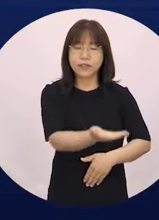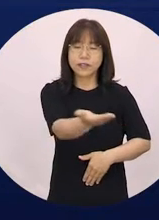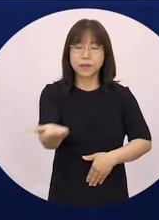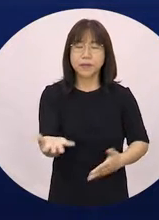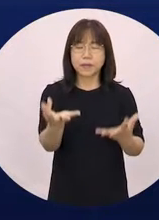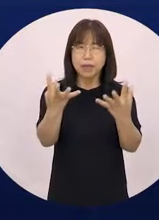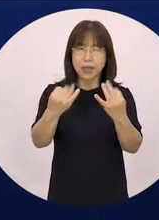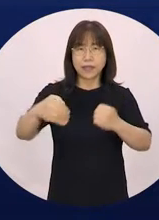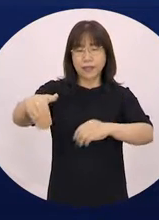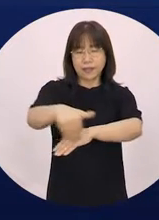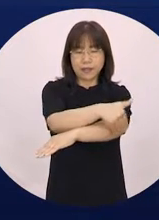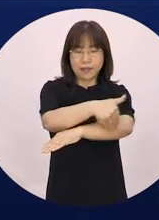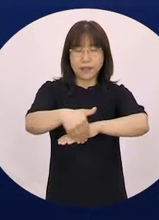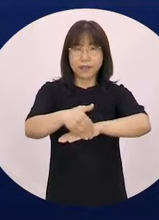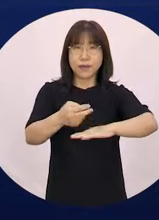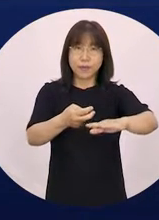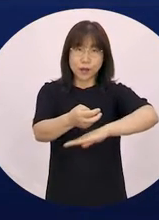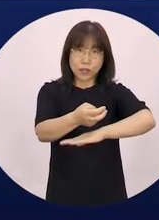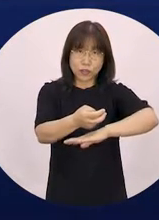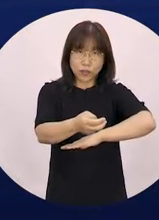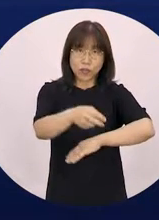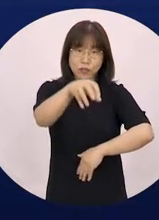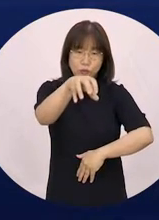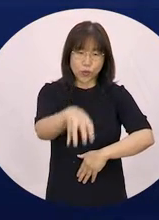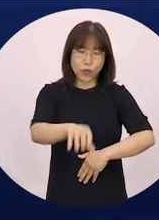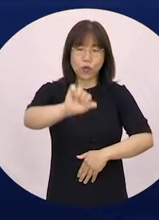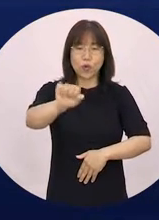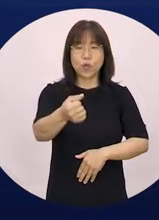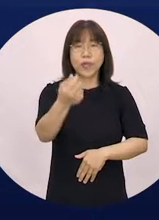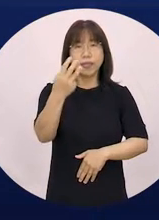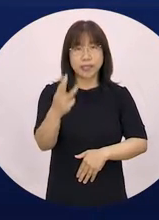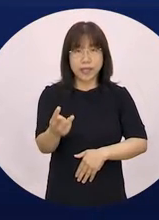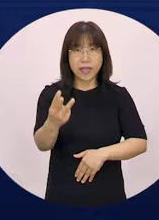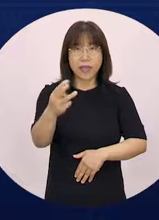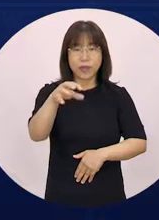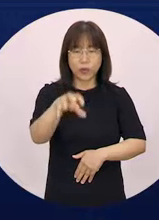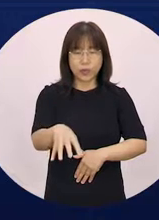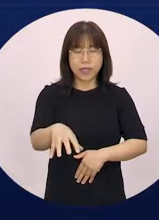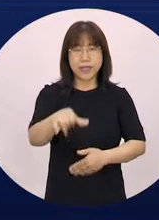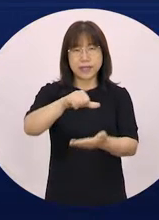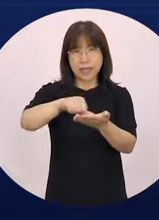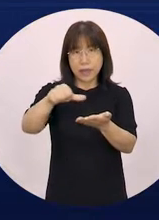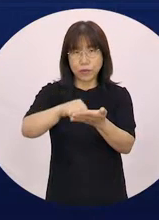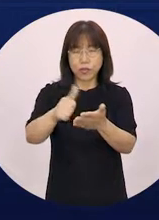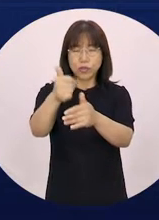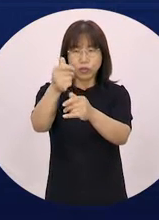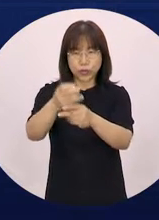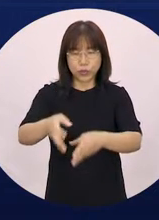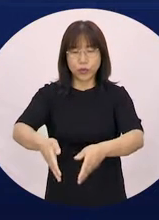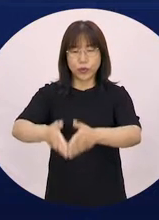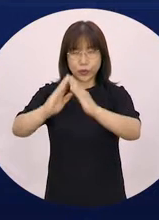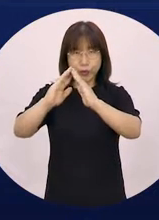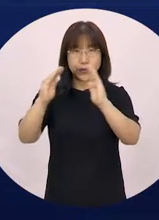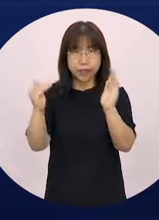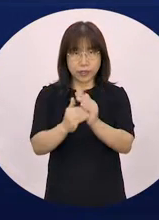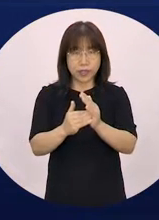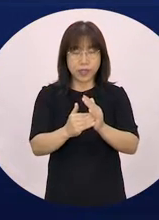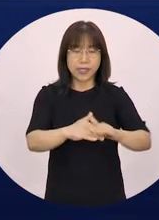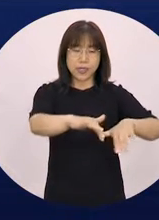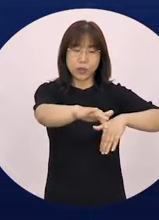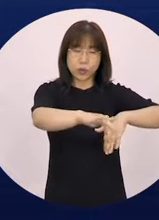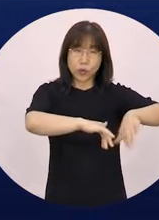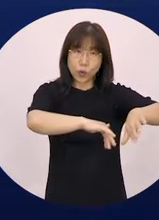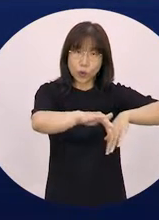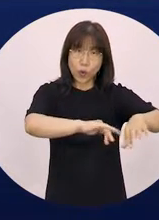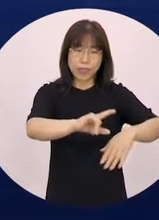강서구가 구민들이 많이 이용하는 버스정류장 503곳에 사물주소판을 설치했습니다. 앞으로